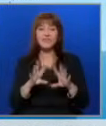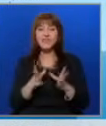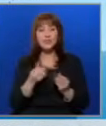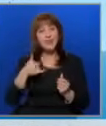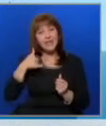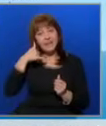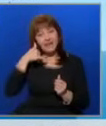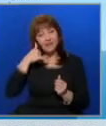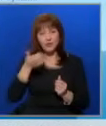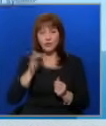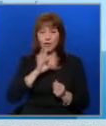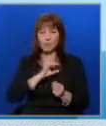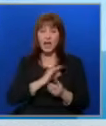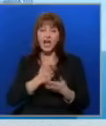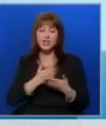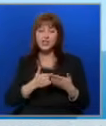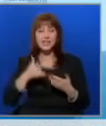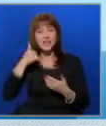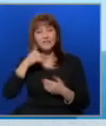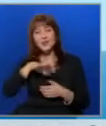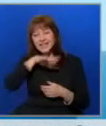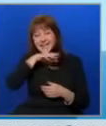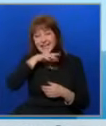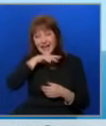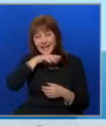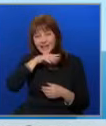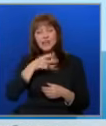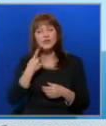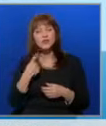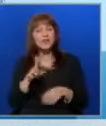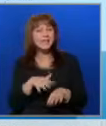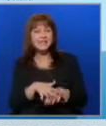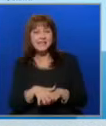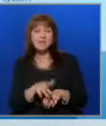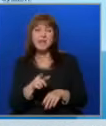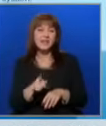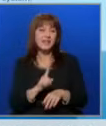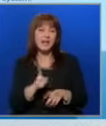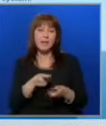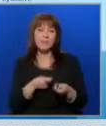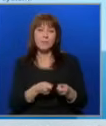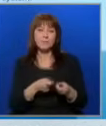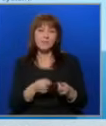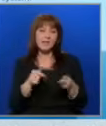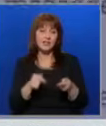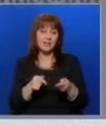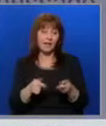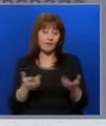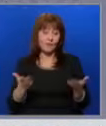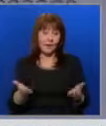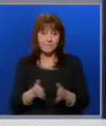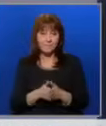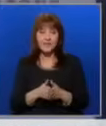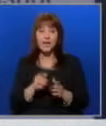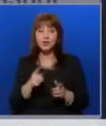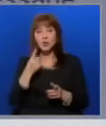телефони ще го получат. Част от телефоните са по-стари, с по-стари операционни системи и те не поддържат тази функция. Този